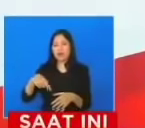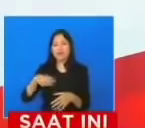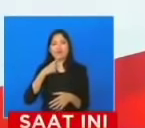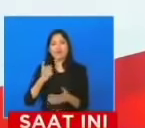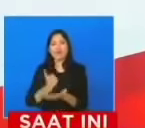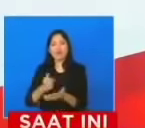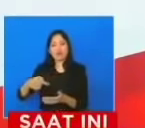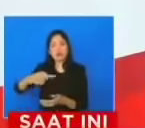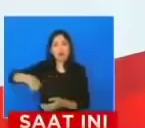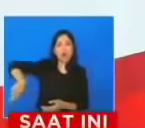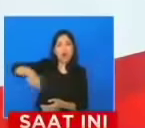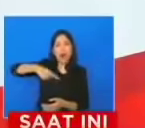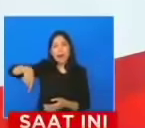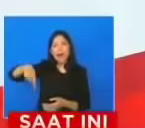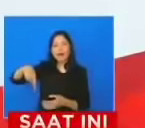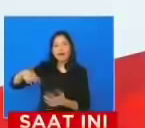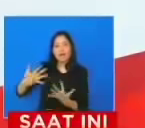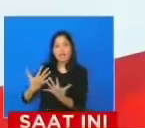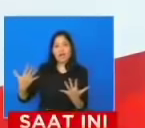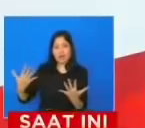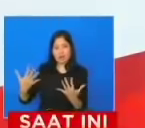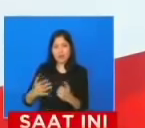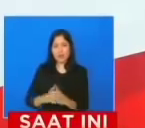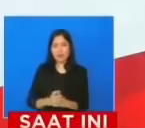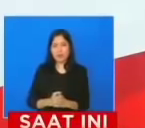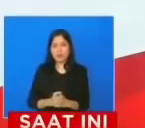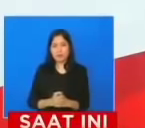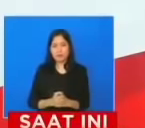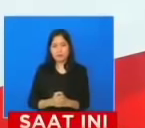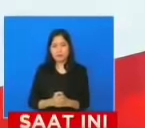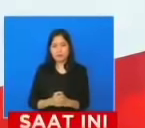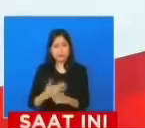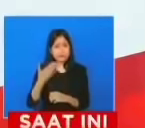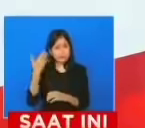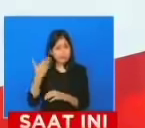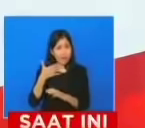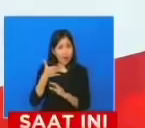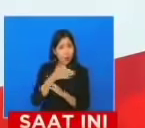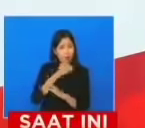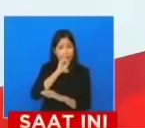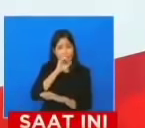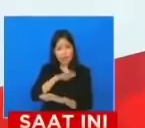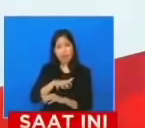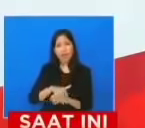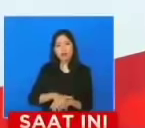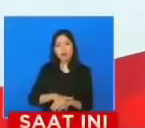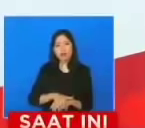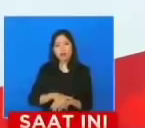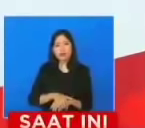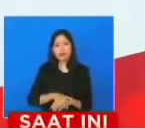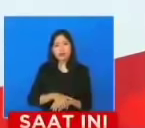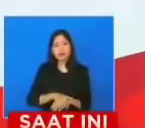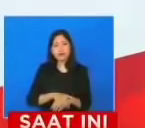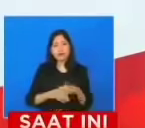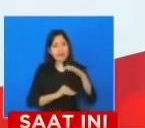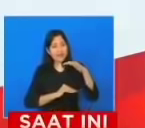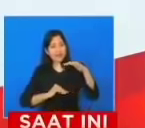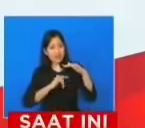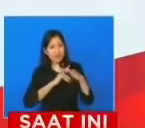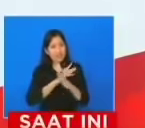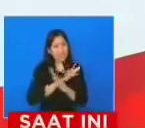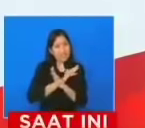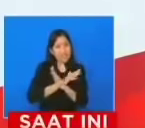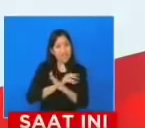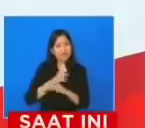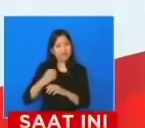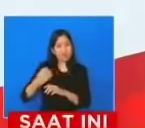sekalian. Seperti yang saya katakan di awal, bagaimana pondasi untuk mencegah penularan